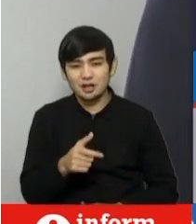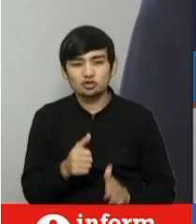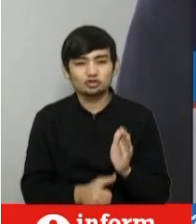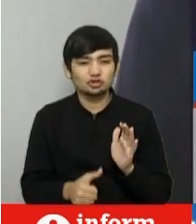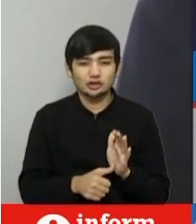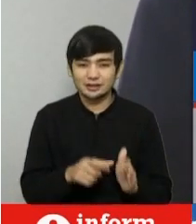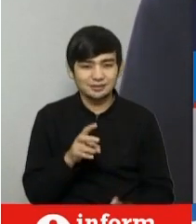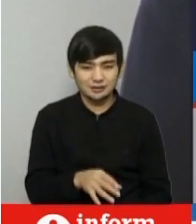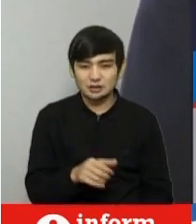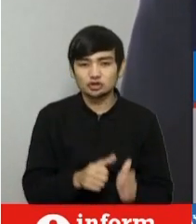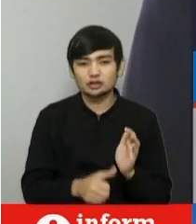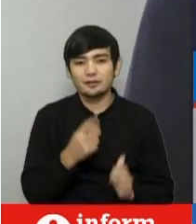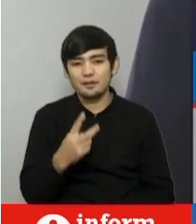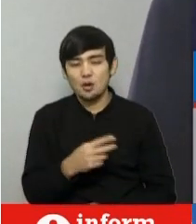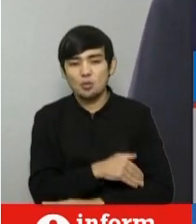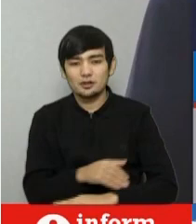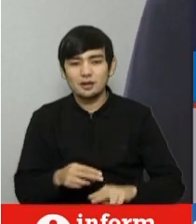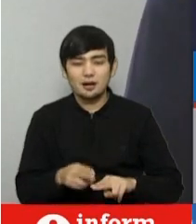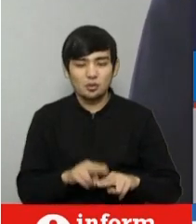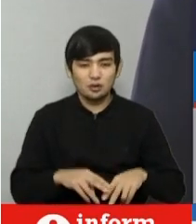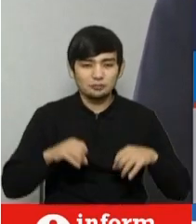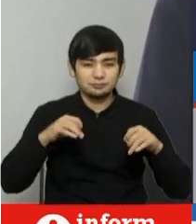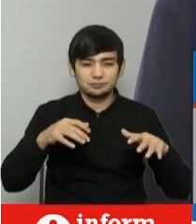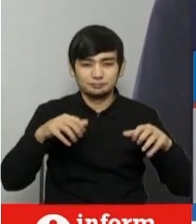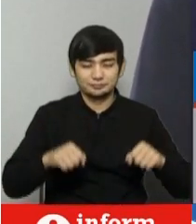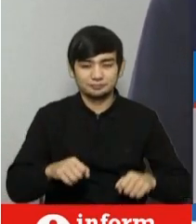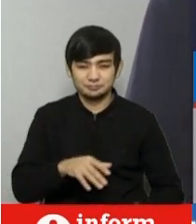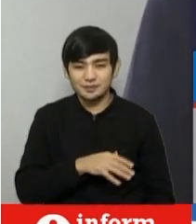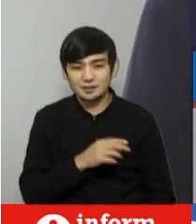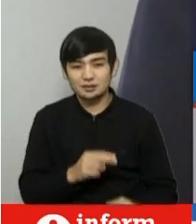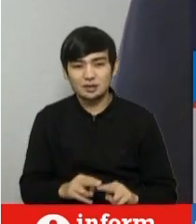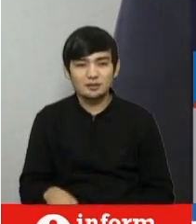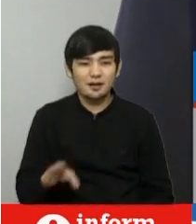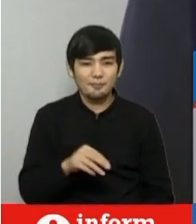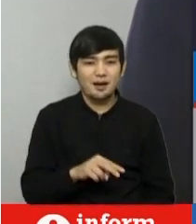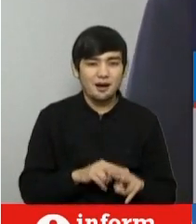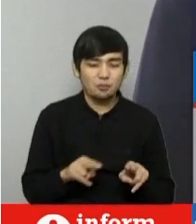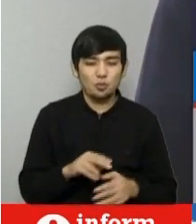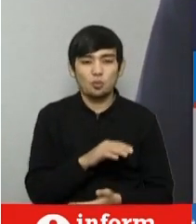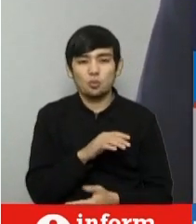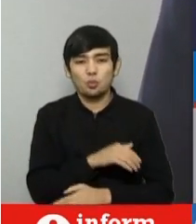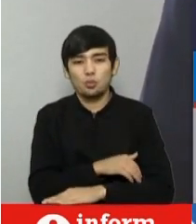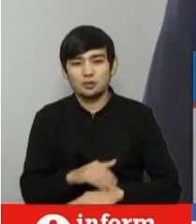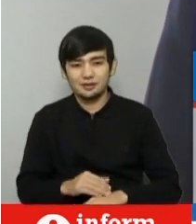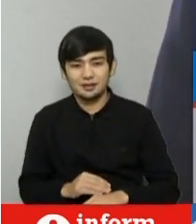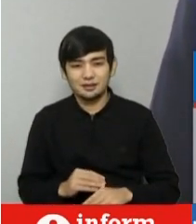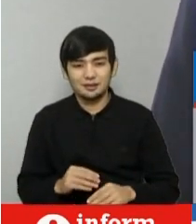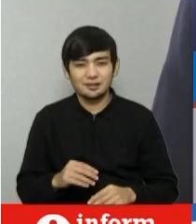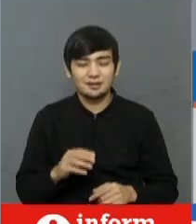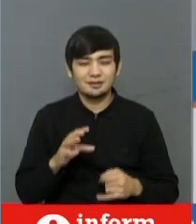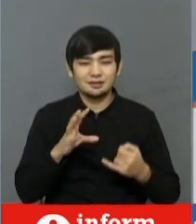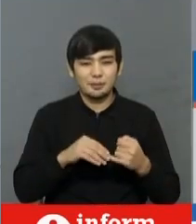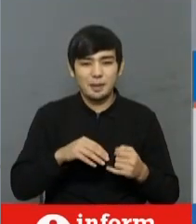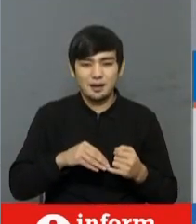66, 62 улицы, где присутствует линейное негорение. Везде на этих улицах, значит, проложен подземный